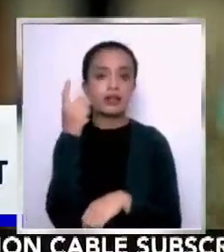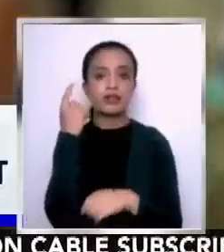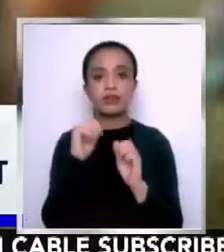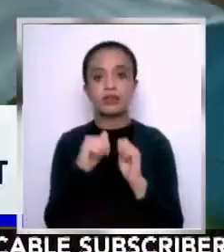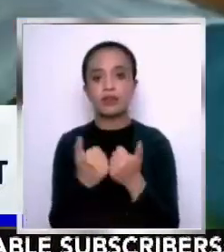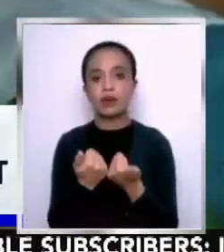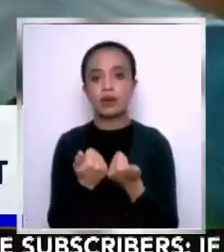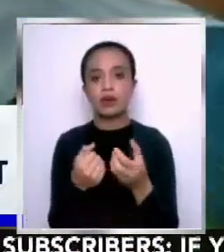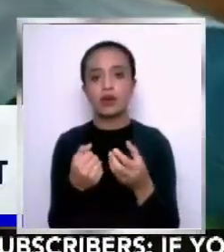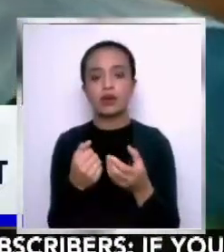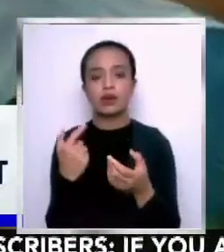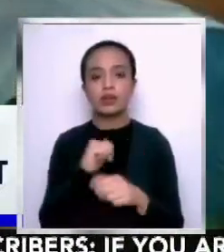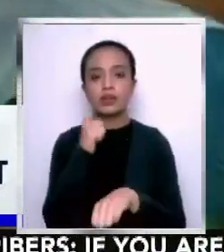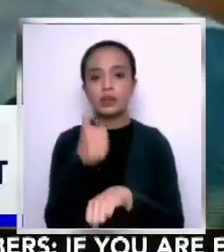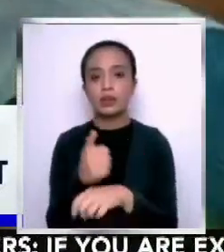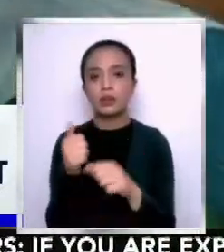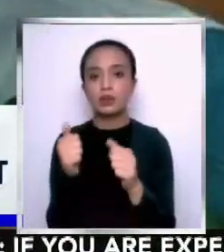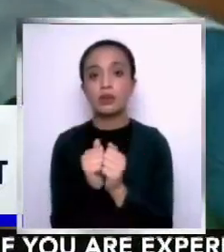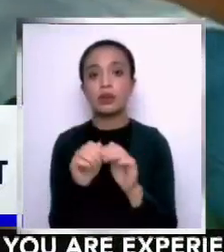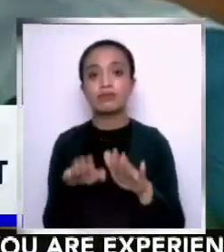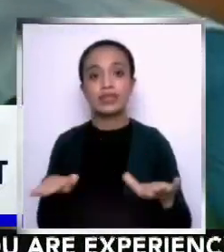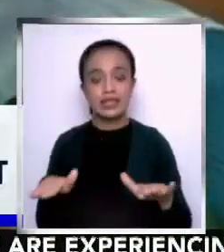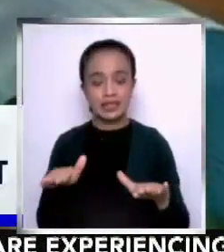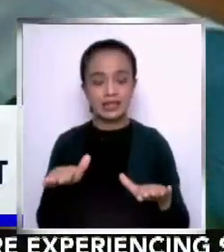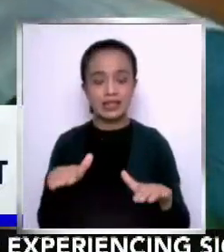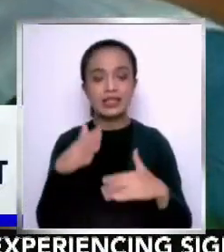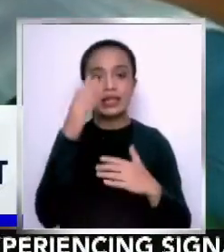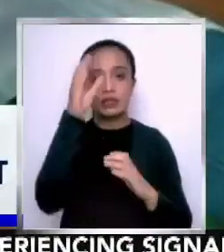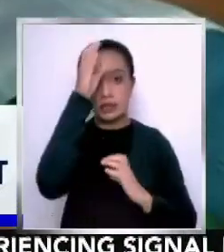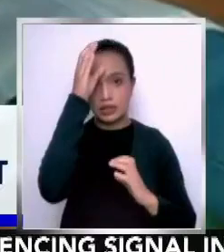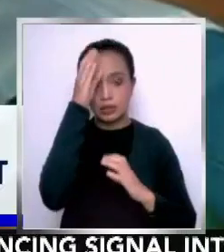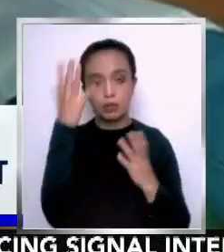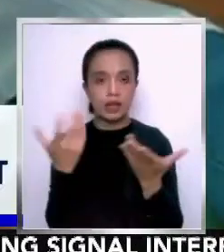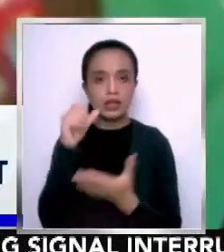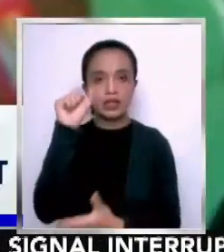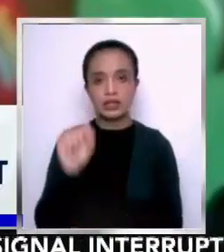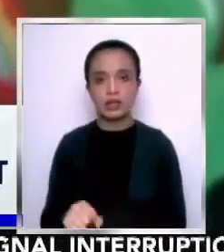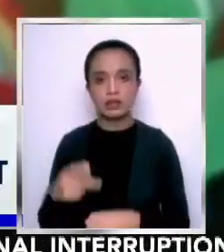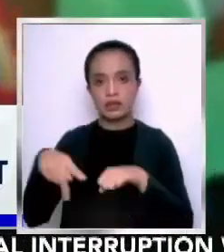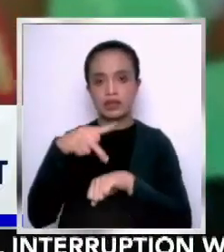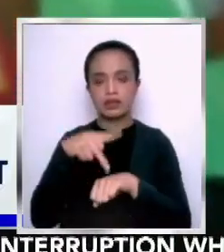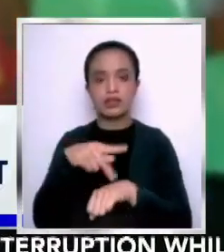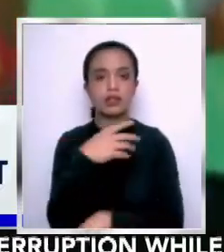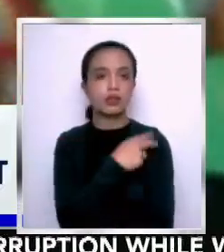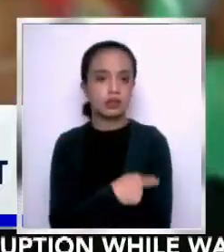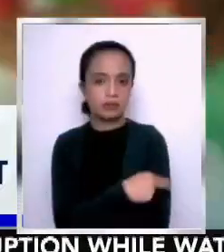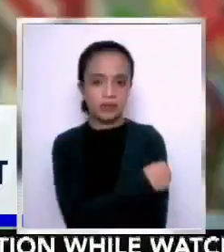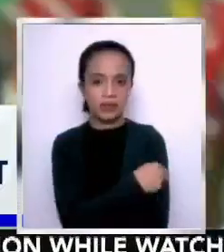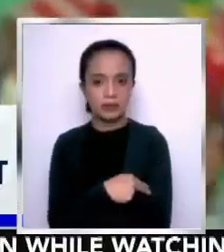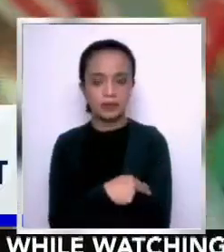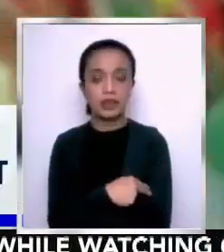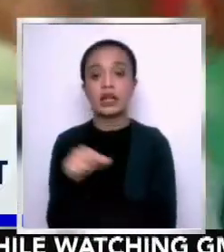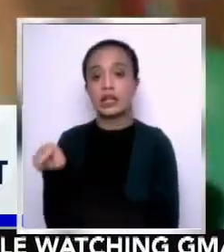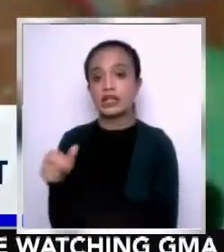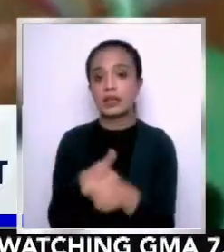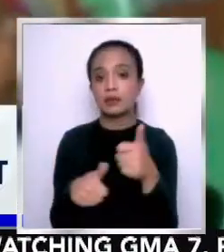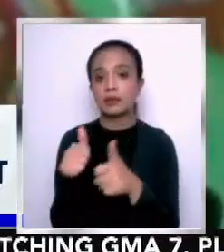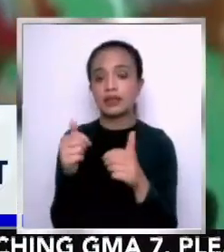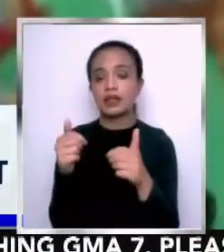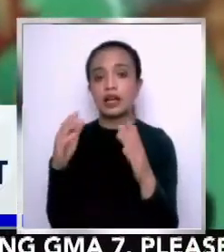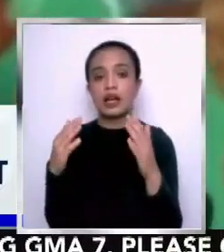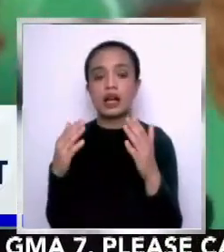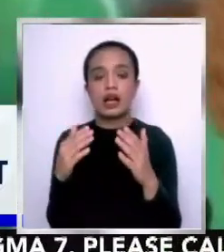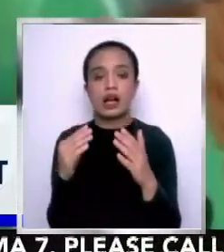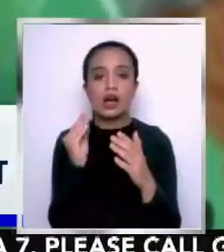Foundation for Kids with Cancer sa Southern Philippines Medical Center. Nagpasalamat din ang pamunuan ng House of Hope Foundation